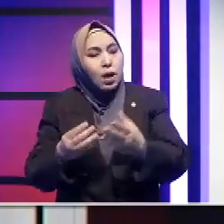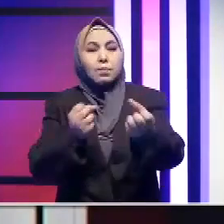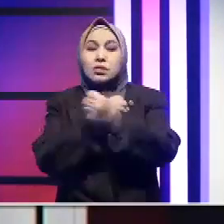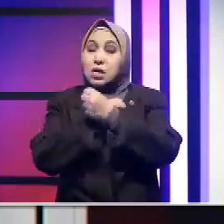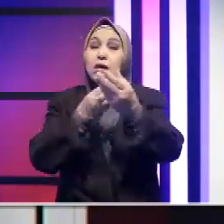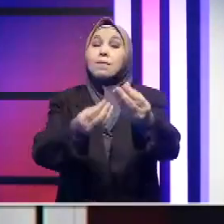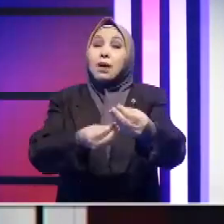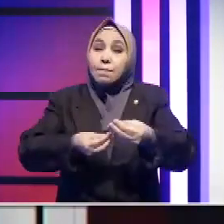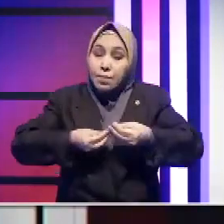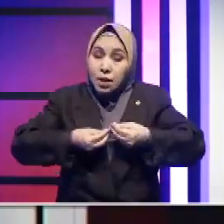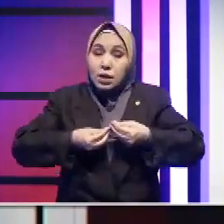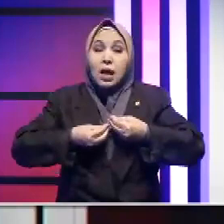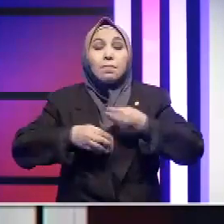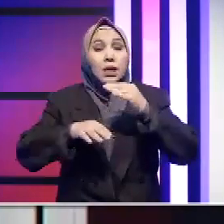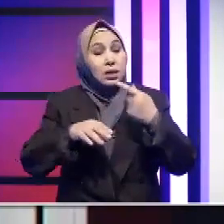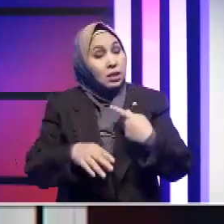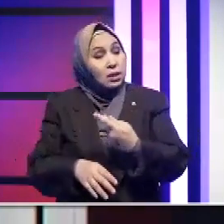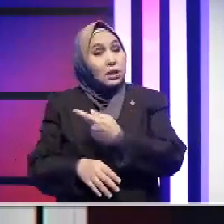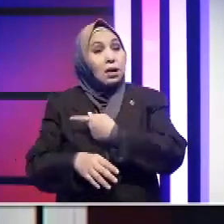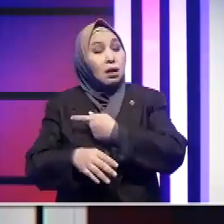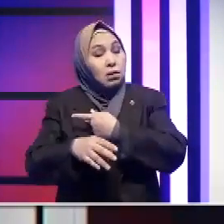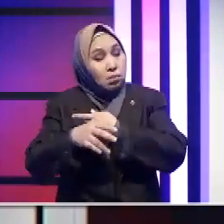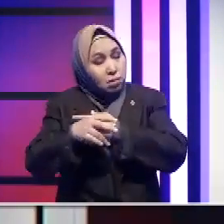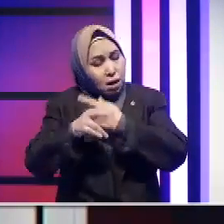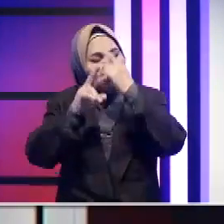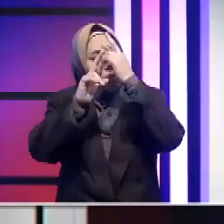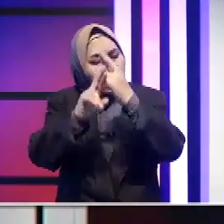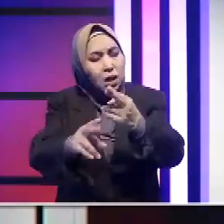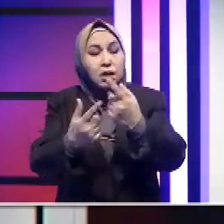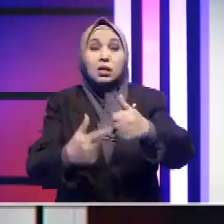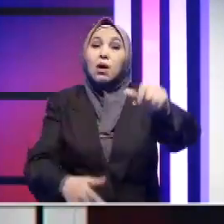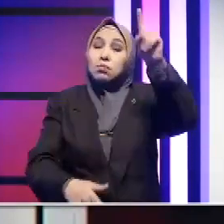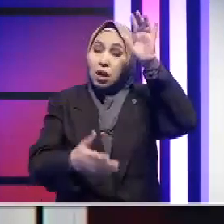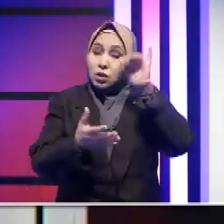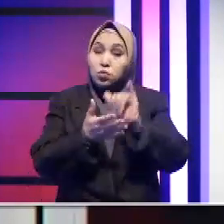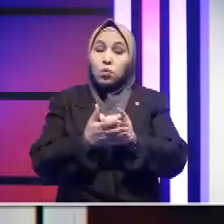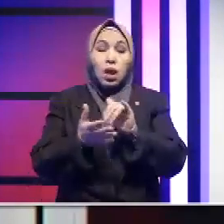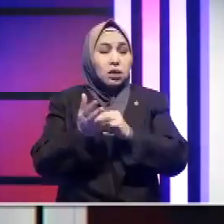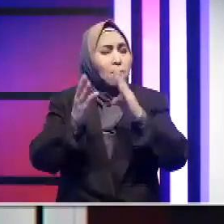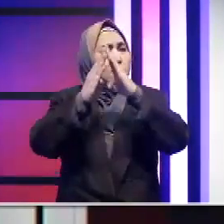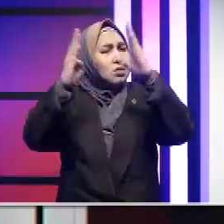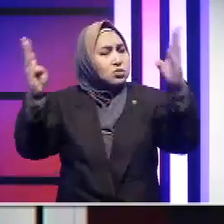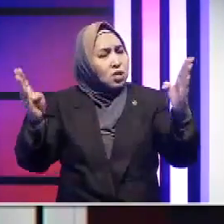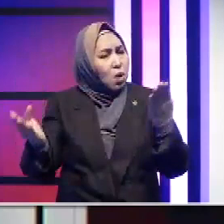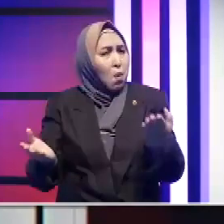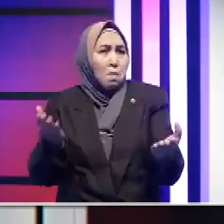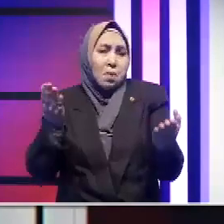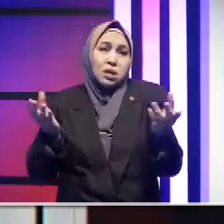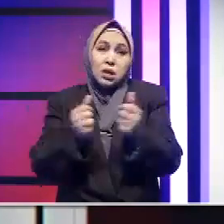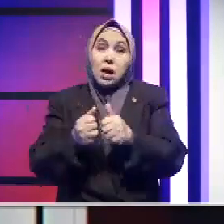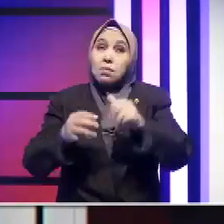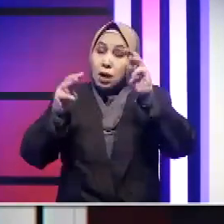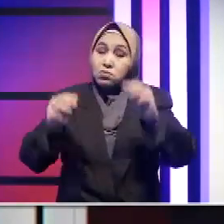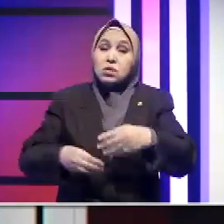memberikan yang memberikan kepada kita dan penghargaan daripada Allah itu sudah tentunya lebih besar berbanding dengan penghargaan manusia